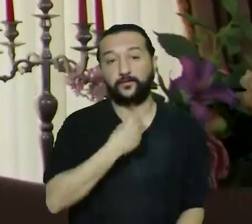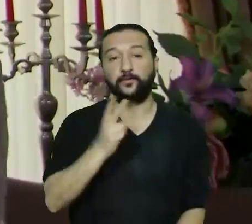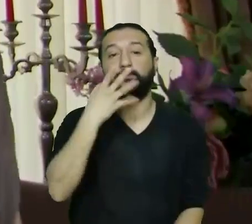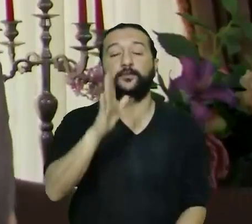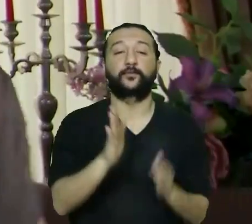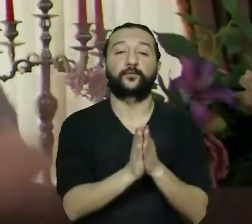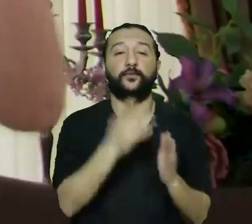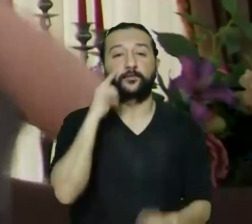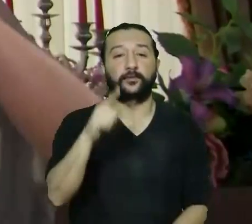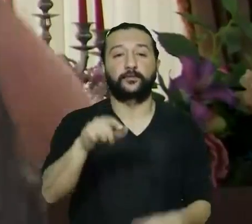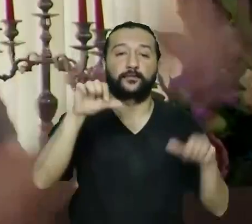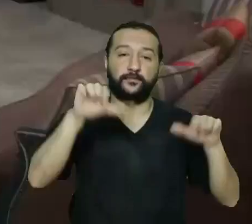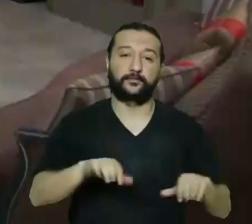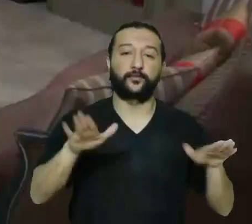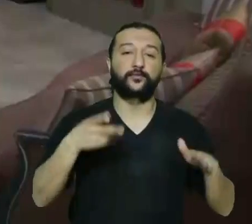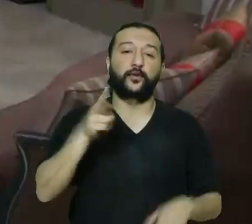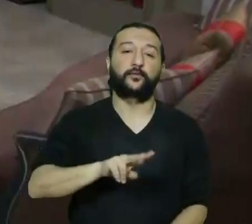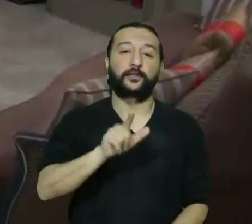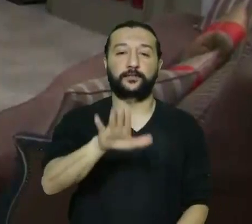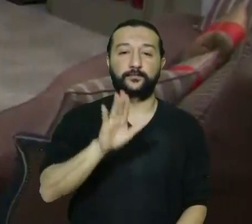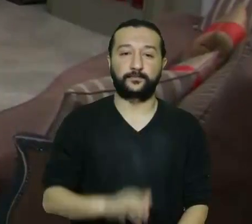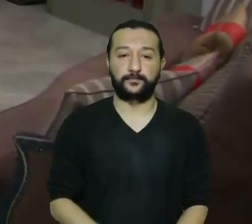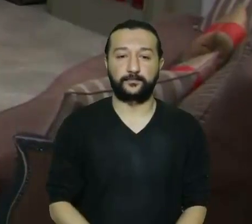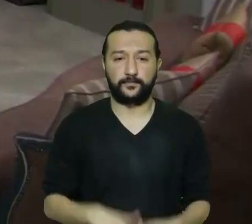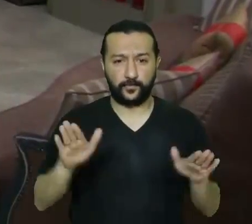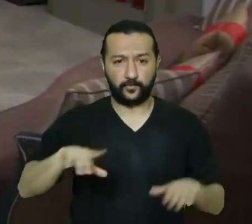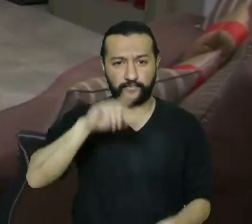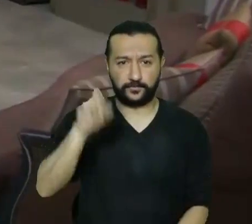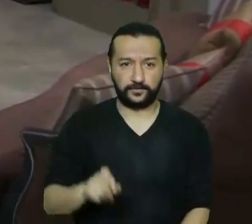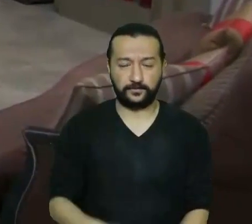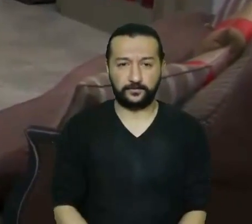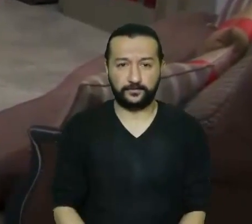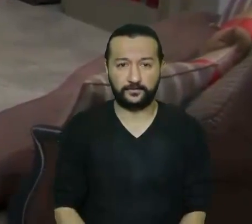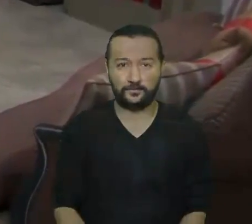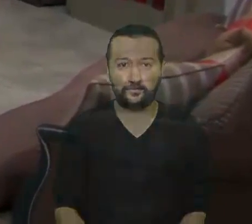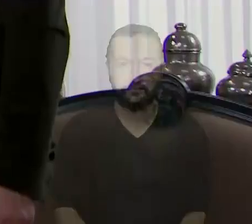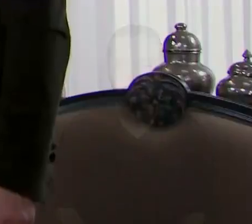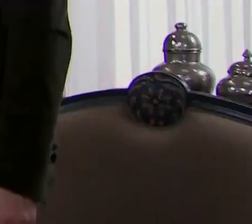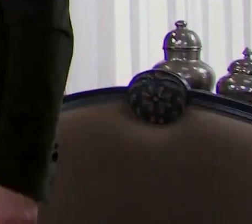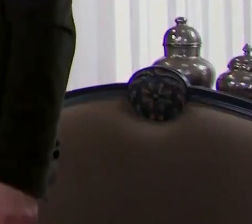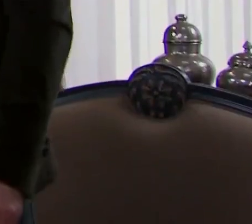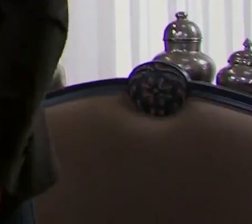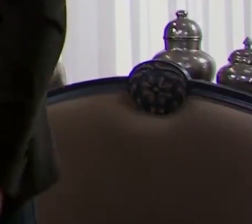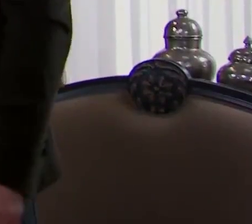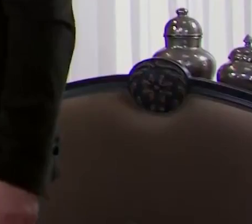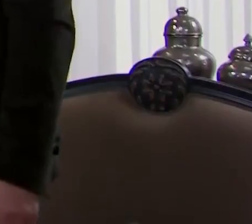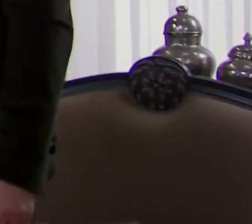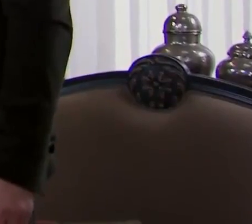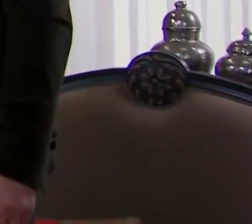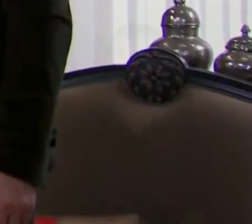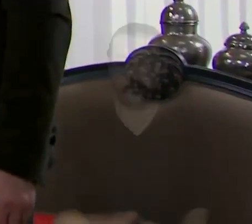değil Sarpışko'm. Kusura bakma. Koş öldü. Koş. Sarp bir şey diyecek gibi açtı ağzını sonra